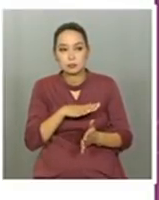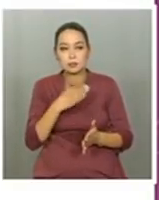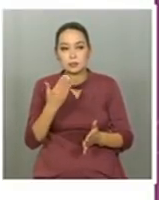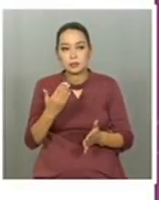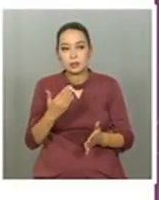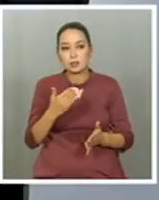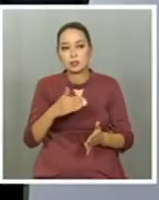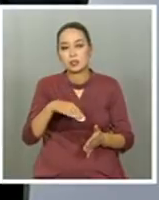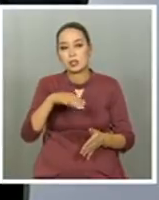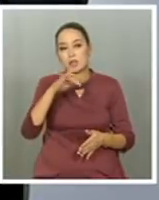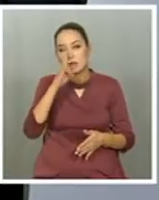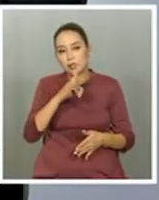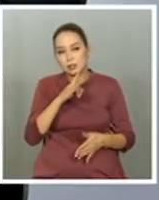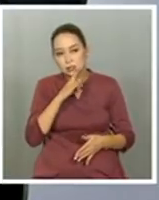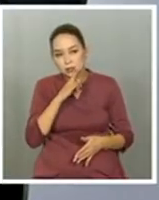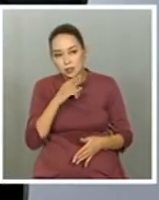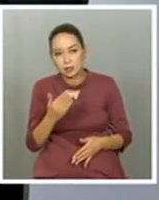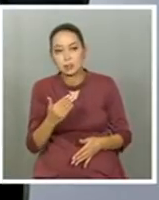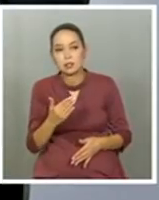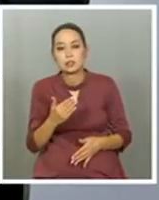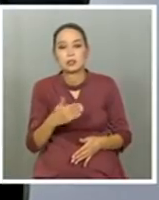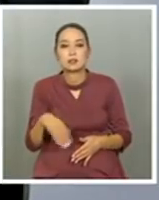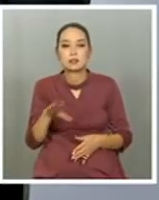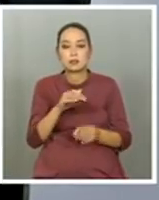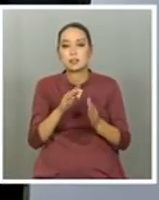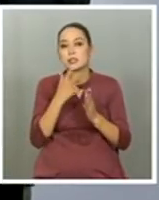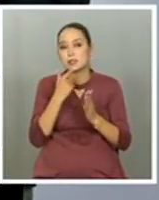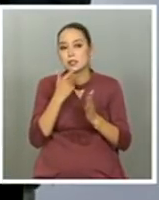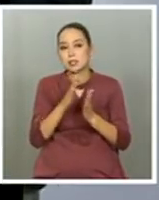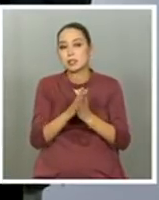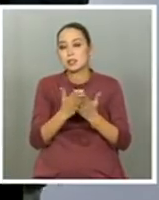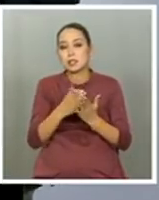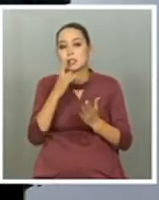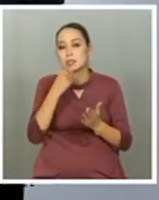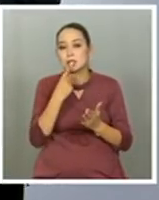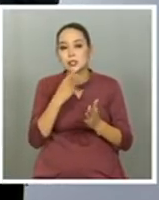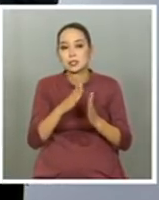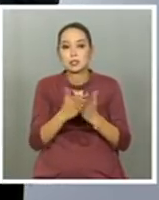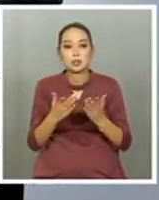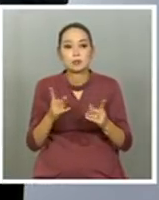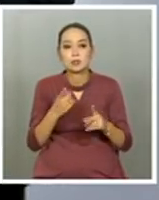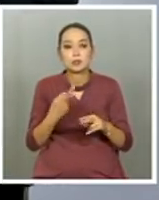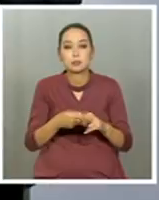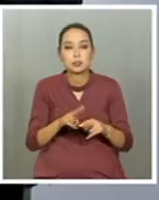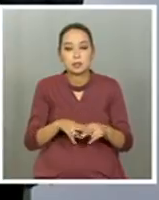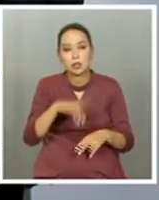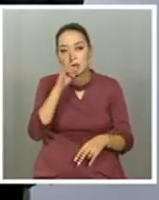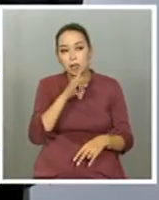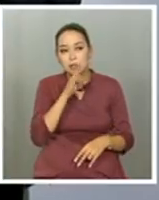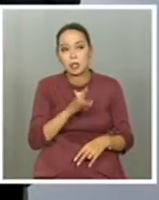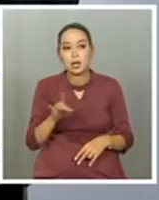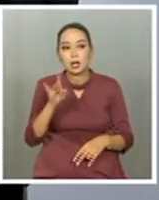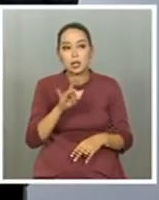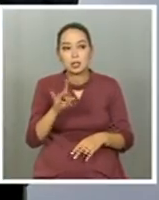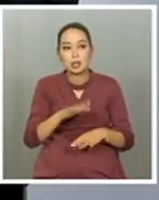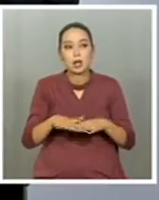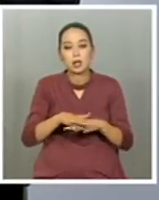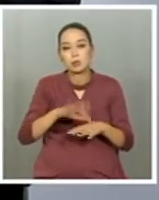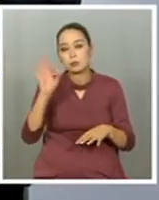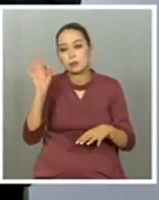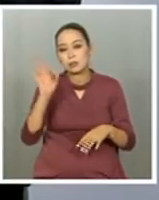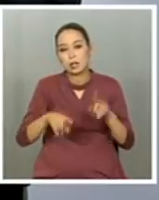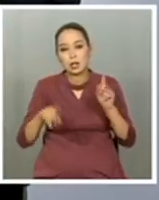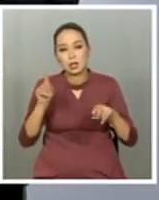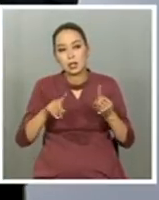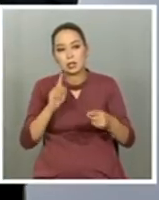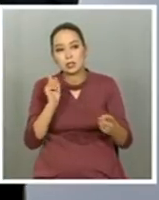бар, Қазақстанның да өз қызыл кітабы бар. Қызыл кітап дегеніміз не? Ол Қазақстан Республикасының аумағында сирек кездесетін және жойылып